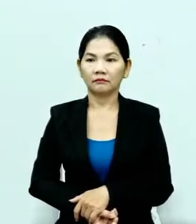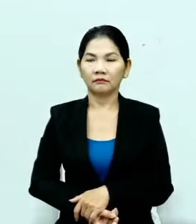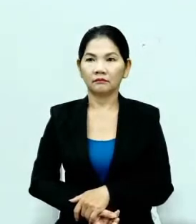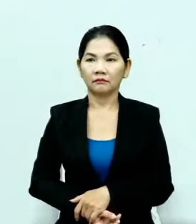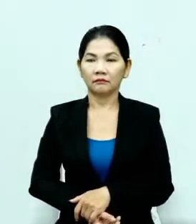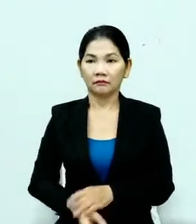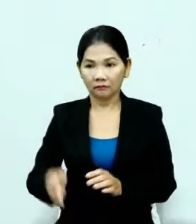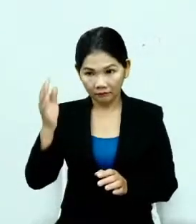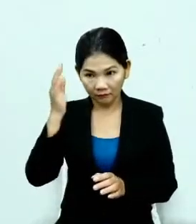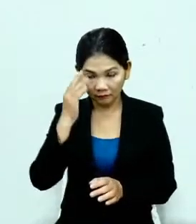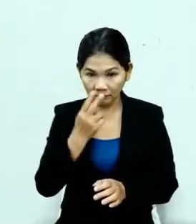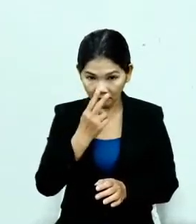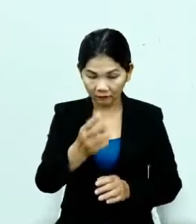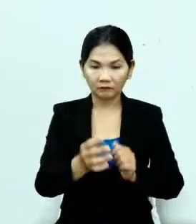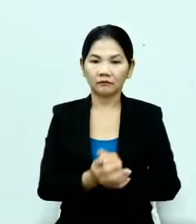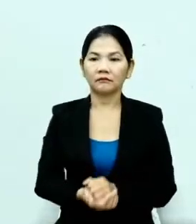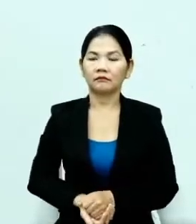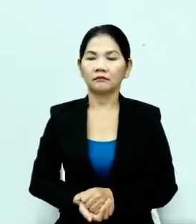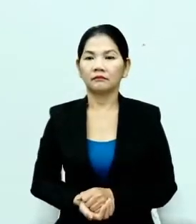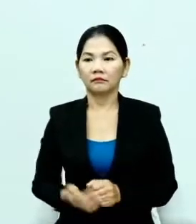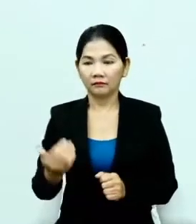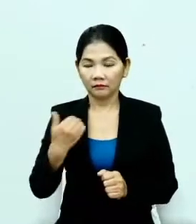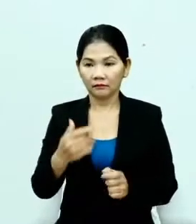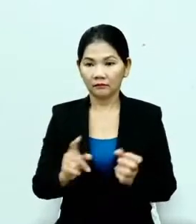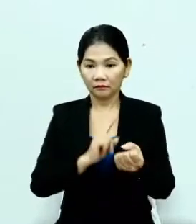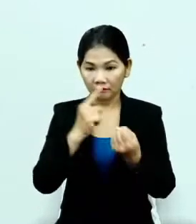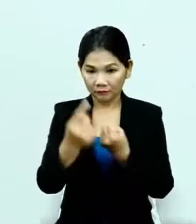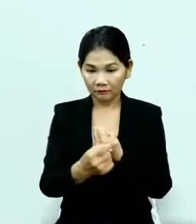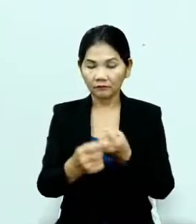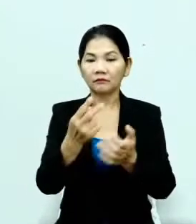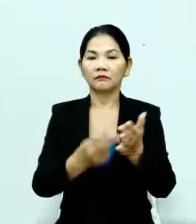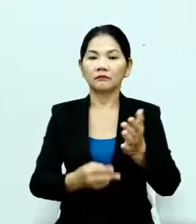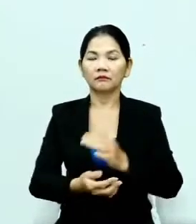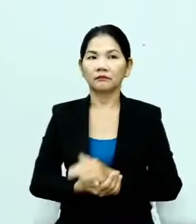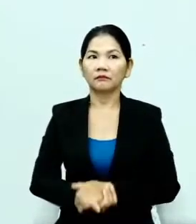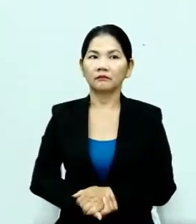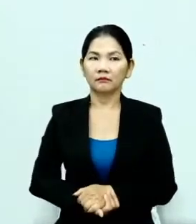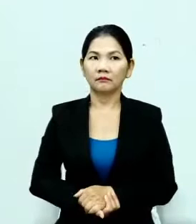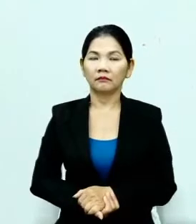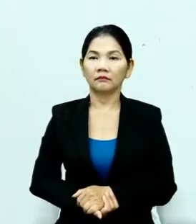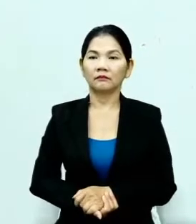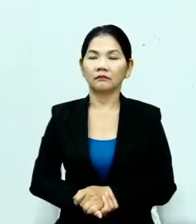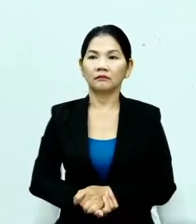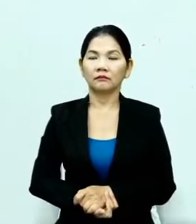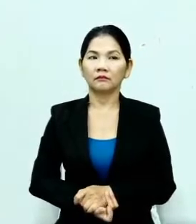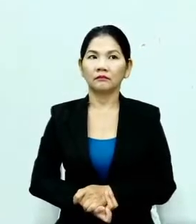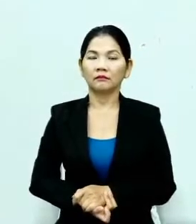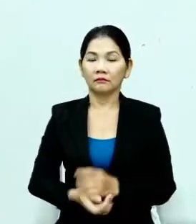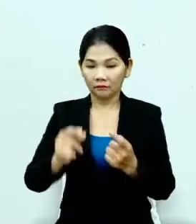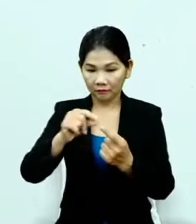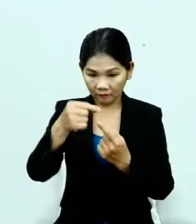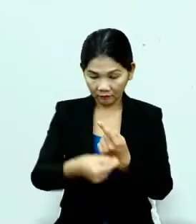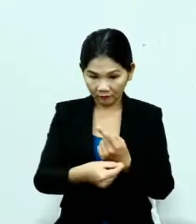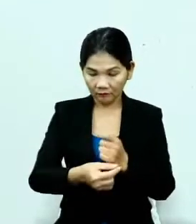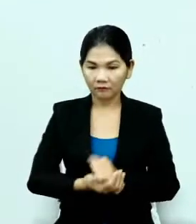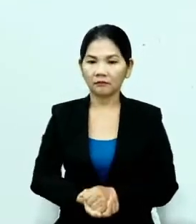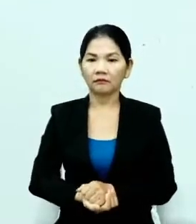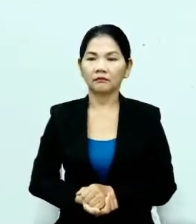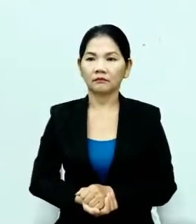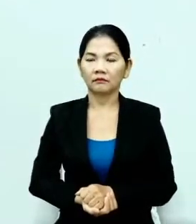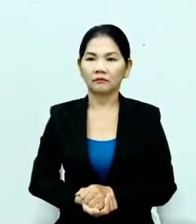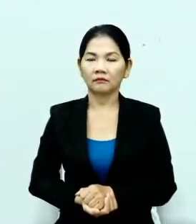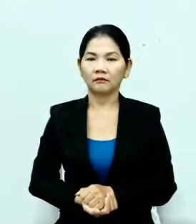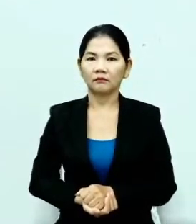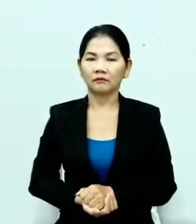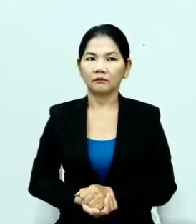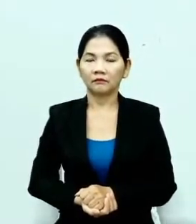con tạm tạm đàn nè chà con mơ mơ nếp lại con chà phải chết nha con nó chà chẳng phải